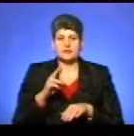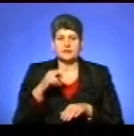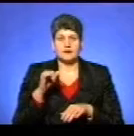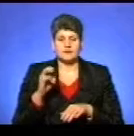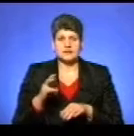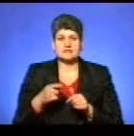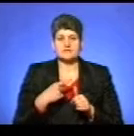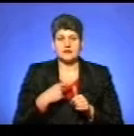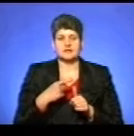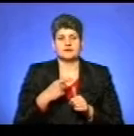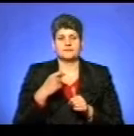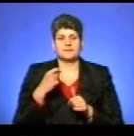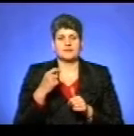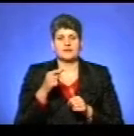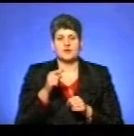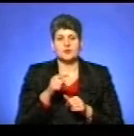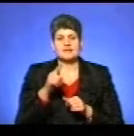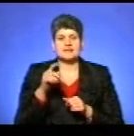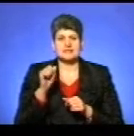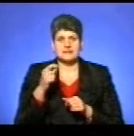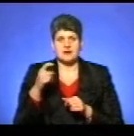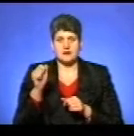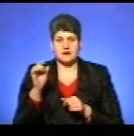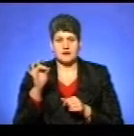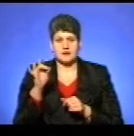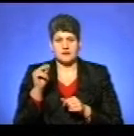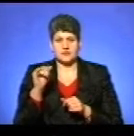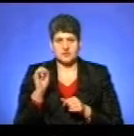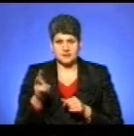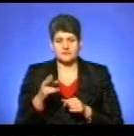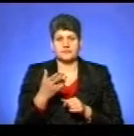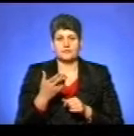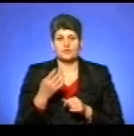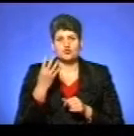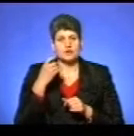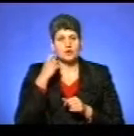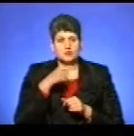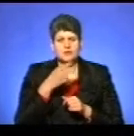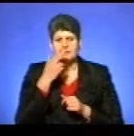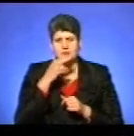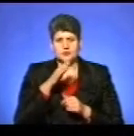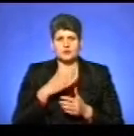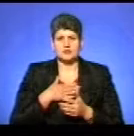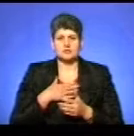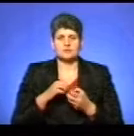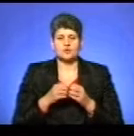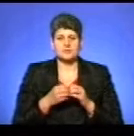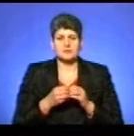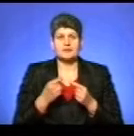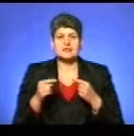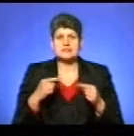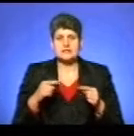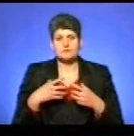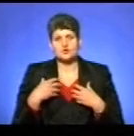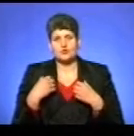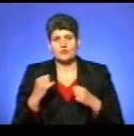його Захарчик. Я вже дуже адаптувалася до наших проблем. І особливої різниці між здоровою дитиною